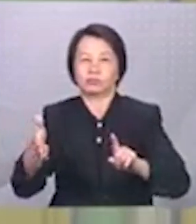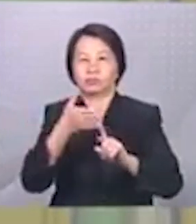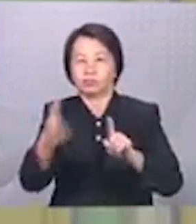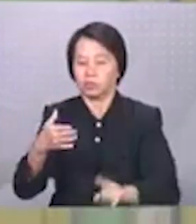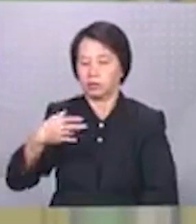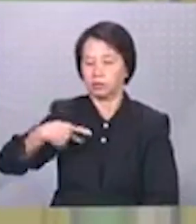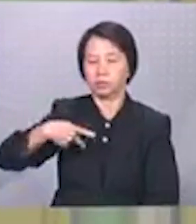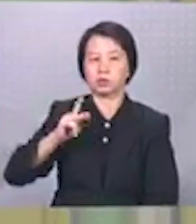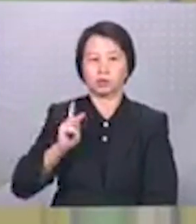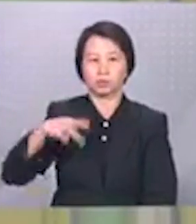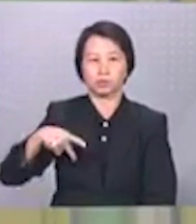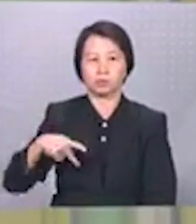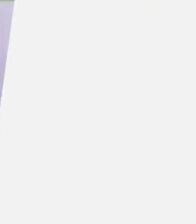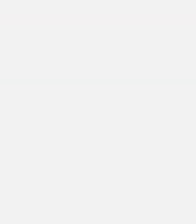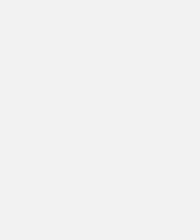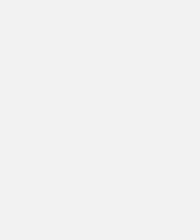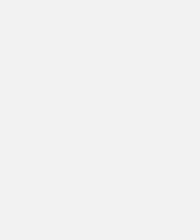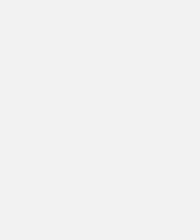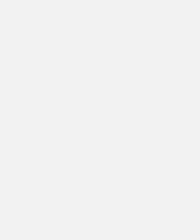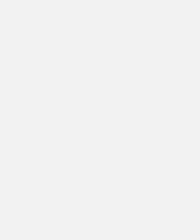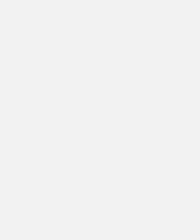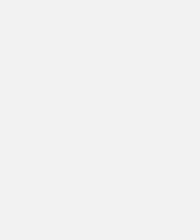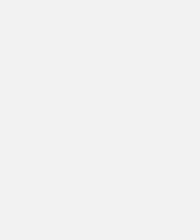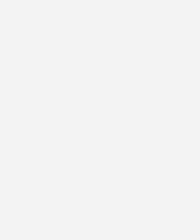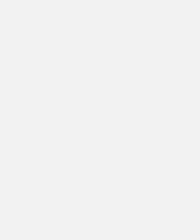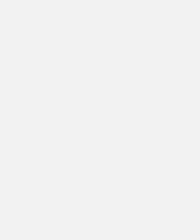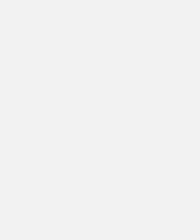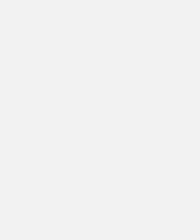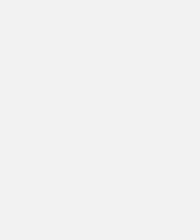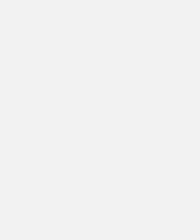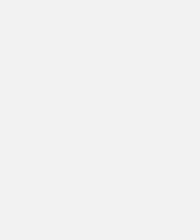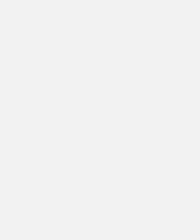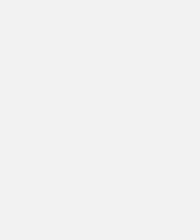perintah PCP ini Hi Ho